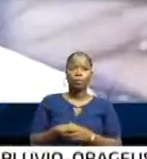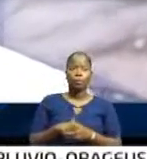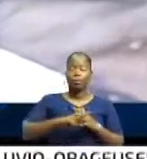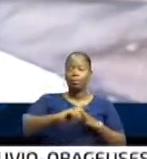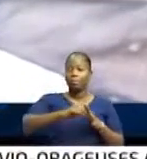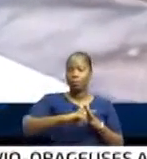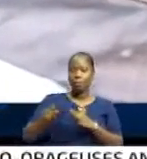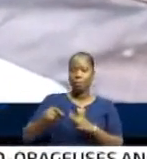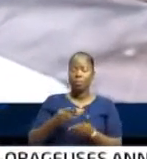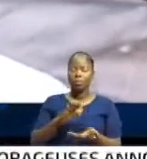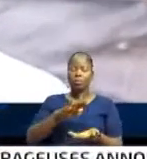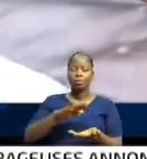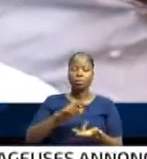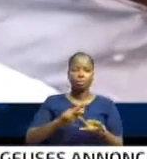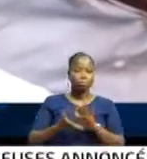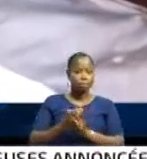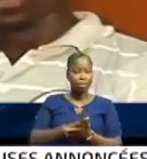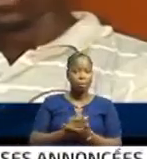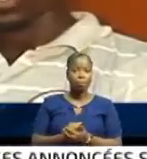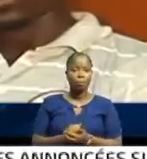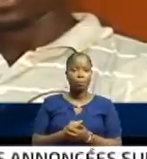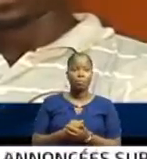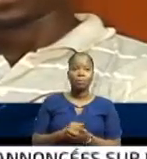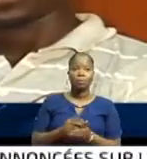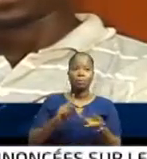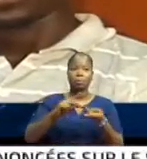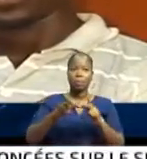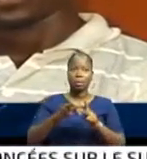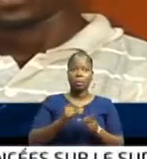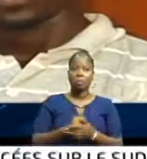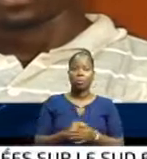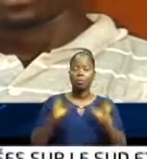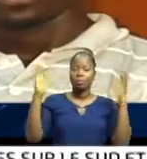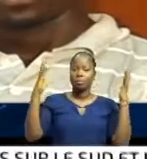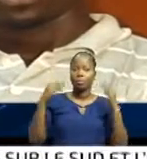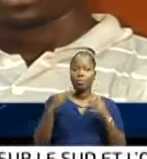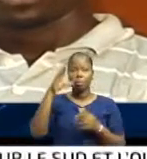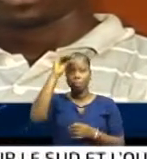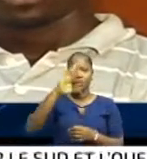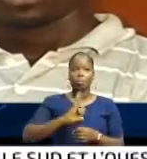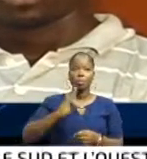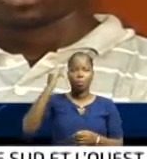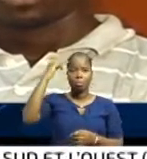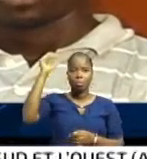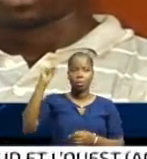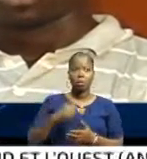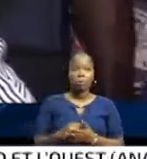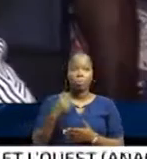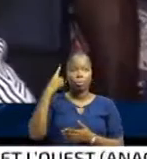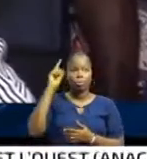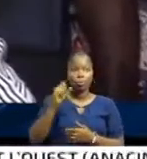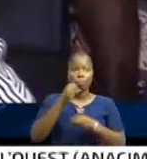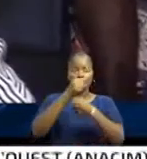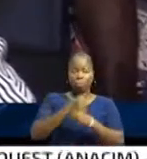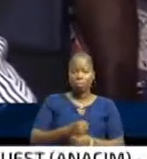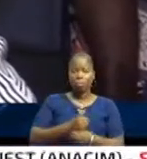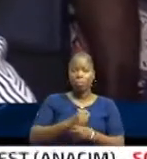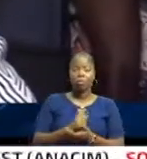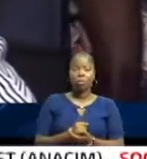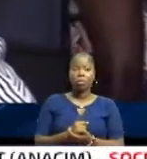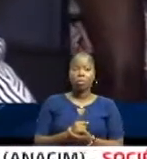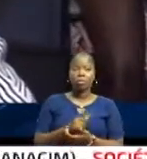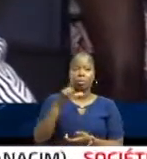la carrière fait du site le faisant la république macky sall pour sa détermination à maintenir le sénégal dans